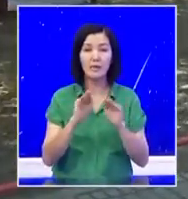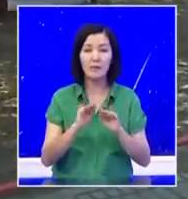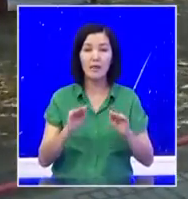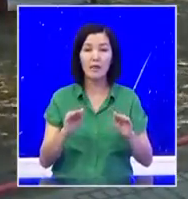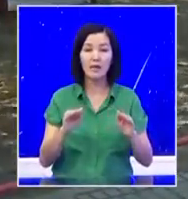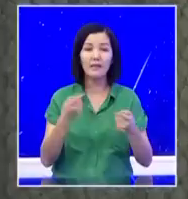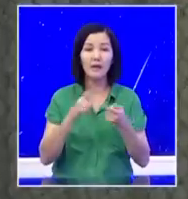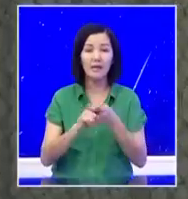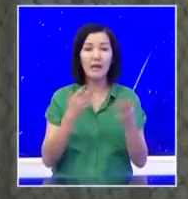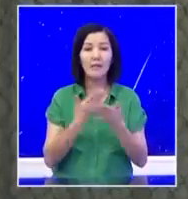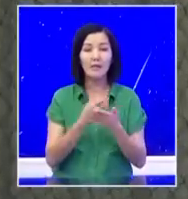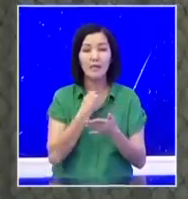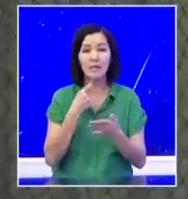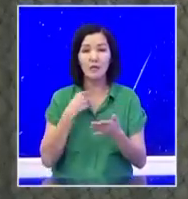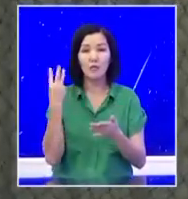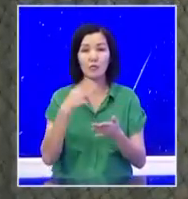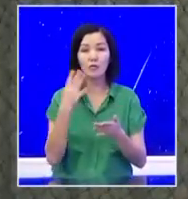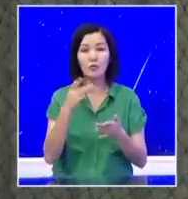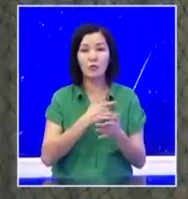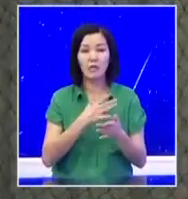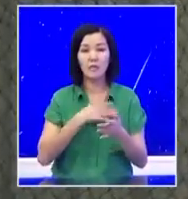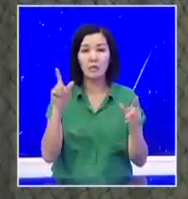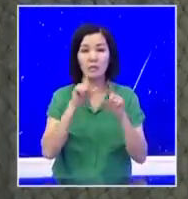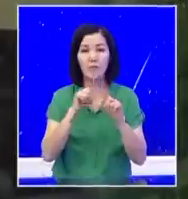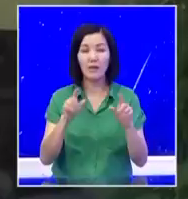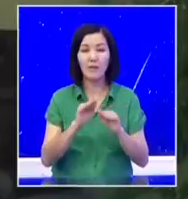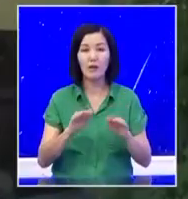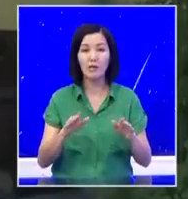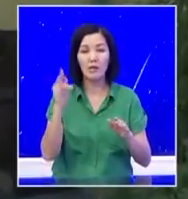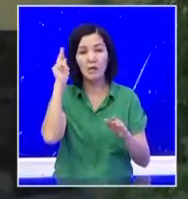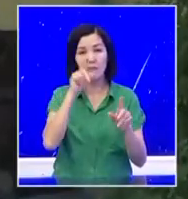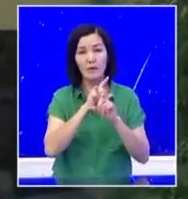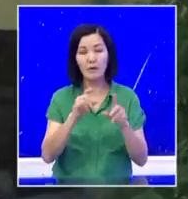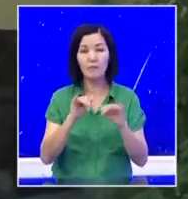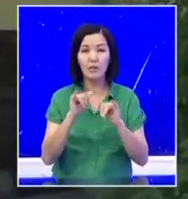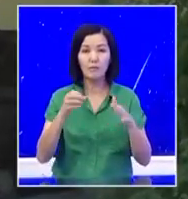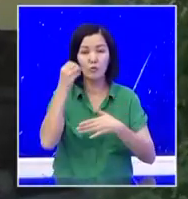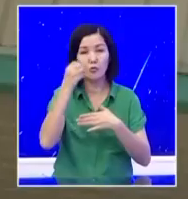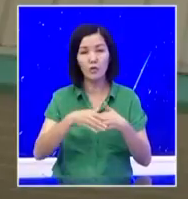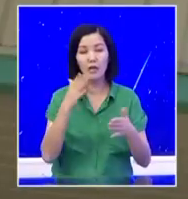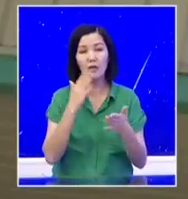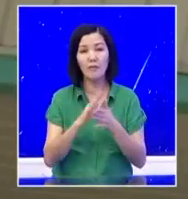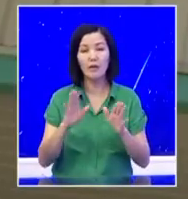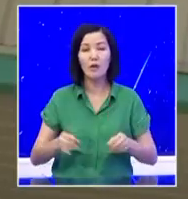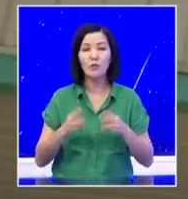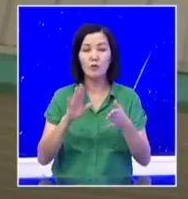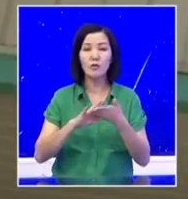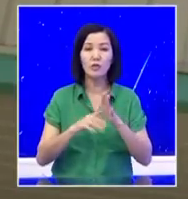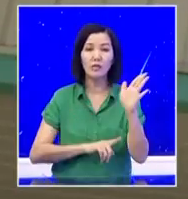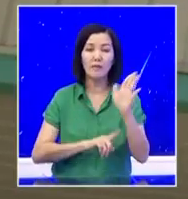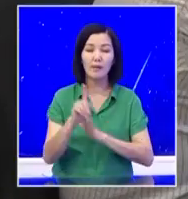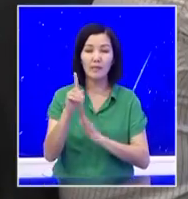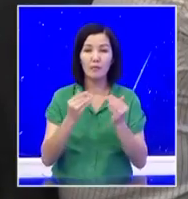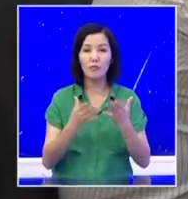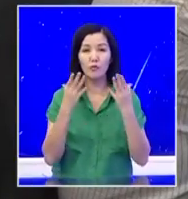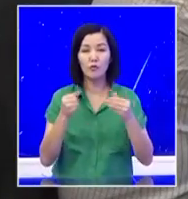де қатысты. Мәселен, Талдықорғанда 34 жекеменшік балабақша, 12 білім беру және дамыту орталығы бар. Төтенше жағдай басталғаннан бастап, осы